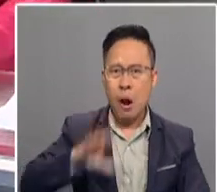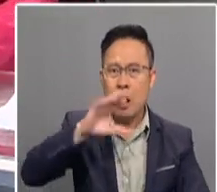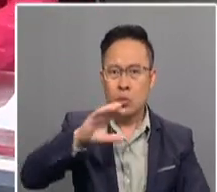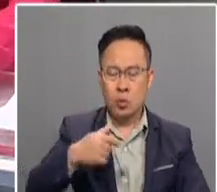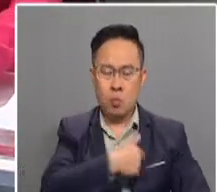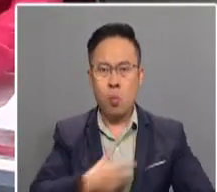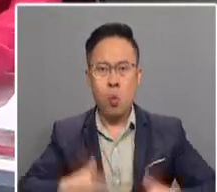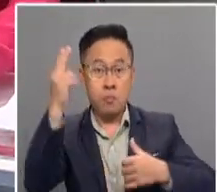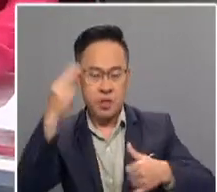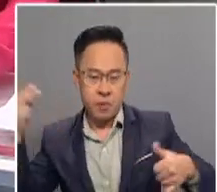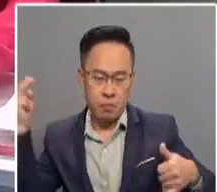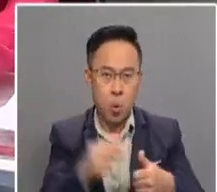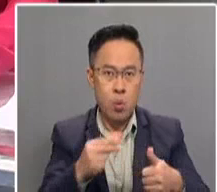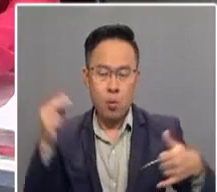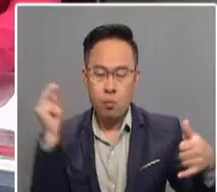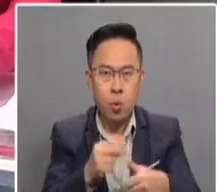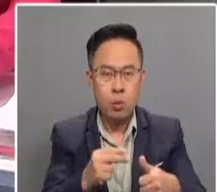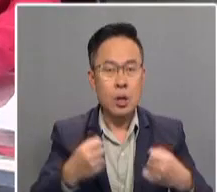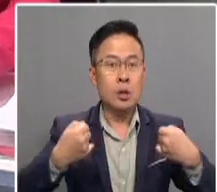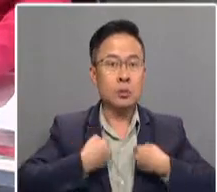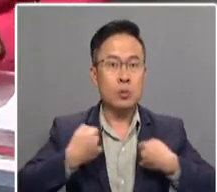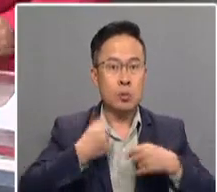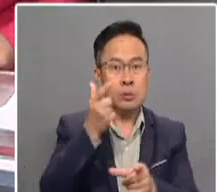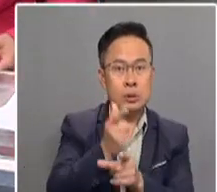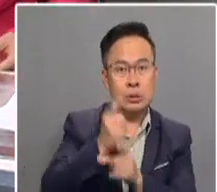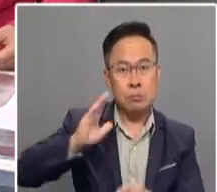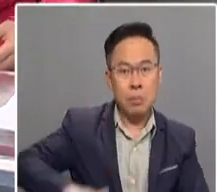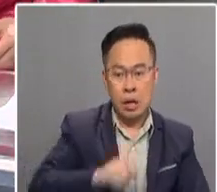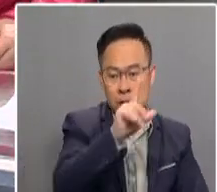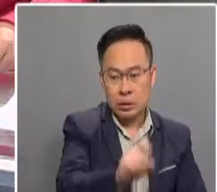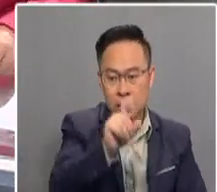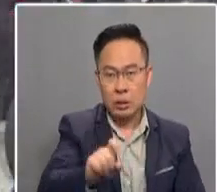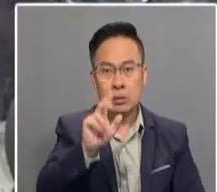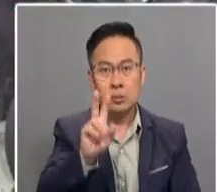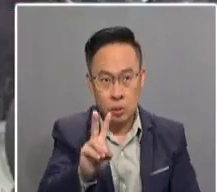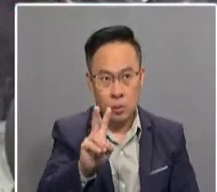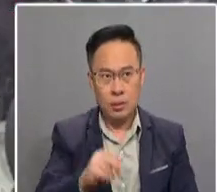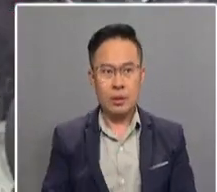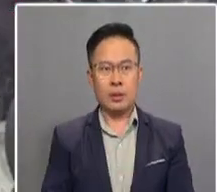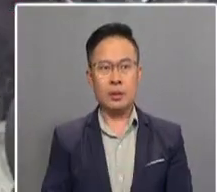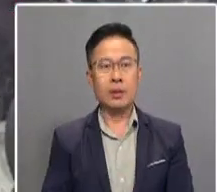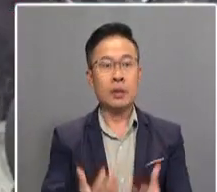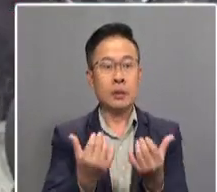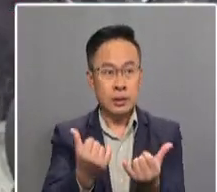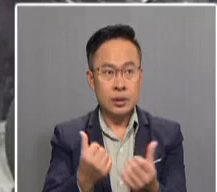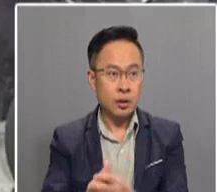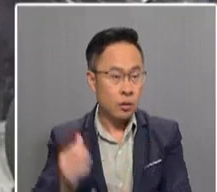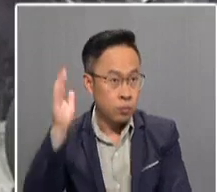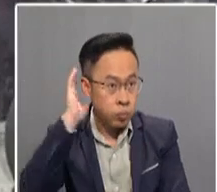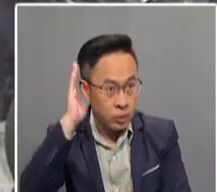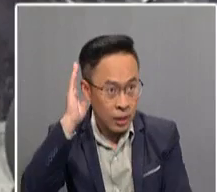แล้วนะคะในการฆ่าผู้อื่นเลยนะคะคุณผู้ชมคะความคืบหน้าเรื่องนี้นะคะหลังจากที่นายศิรัตน์วุฒิมานานนท์นะฮะซึ่งเป็นคนที่